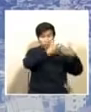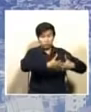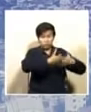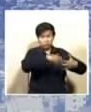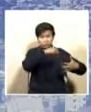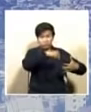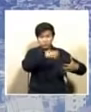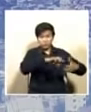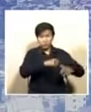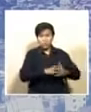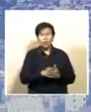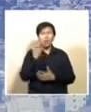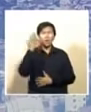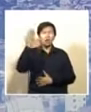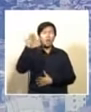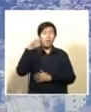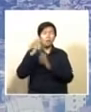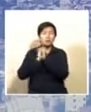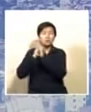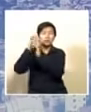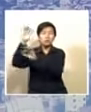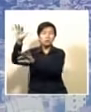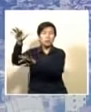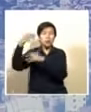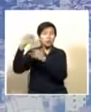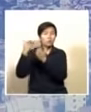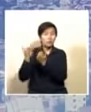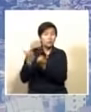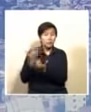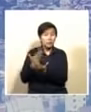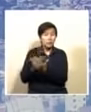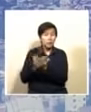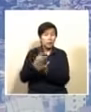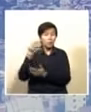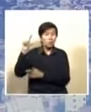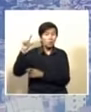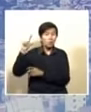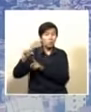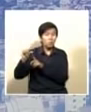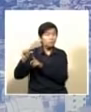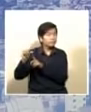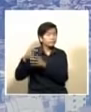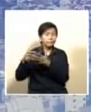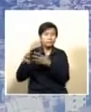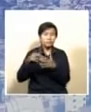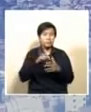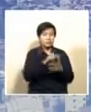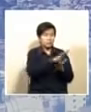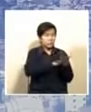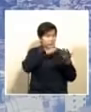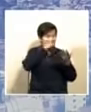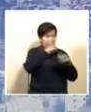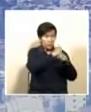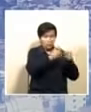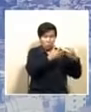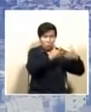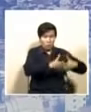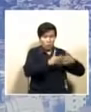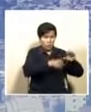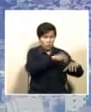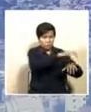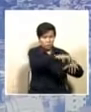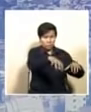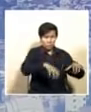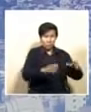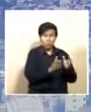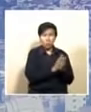500,000 นะครับต่อมาก็มีการเพิ่มเรื่อยๆตอนนี้เราได้ยอดประมาณ 1,300,000 นะครับขอดูสไลด์นิดหนึ่งนะ